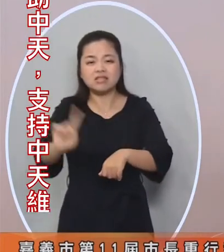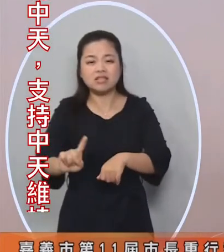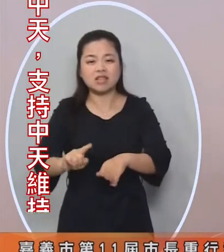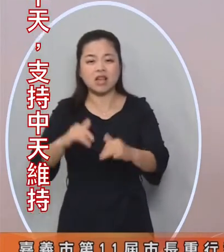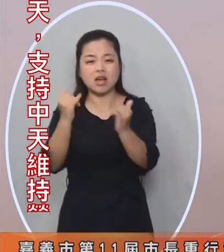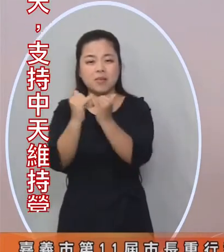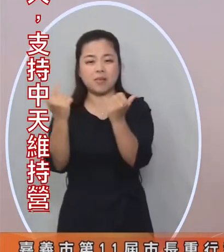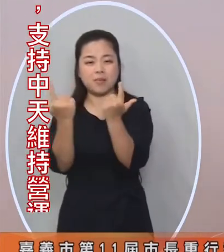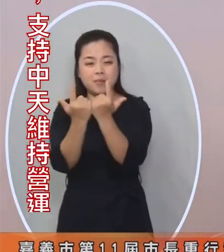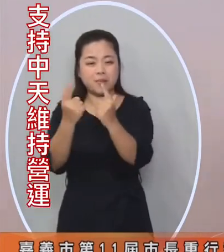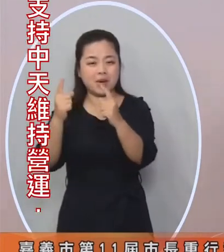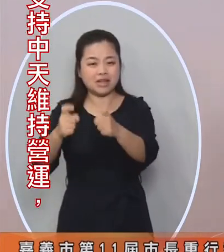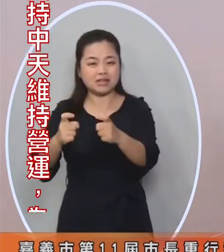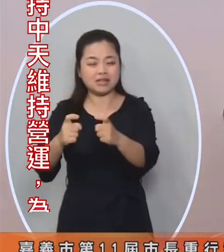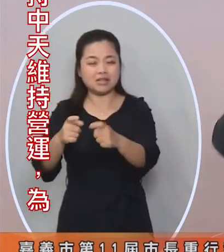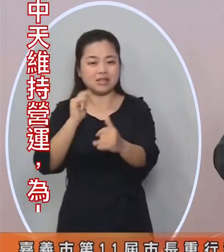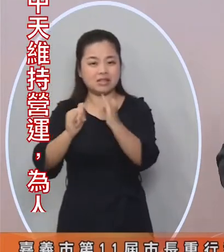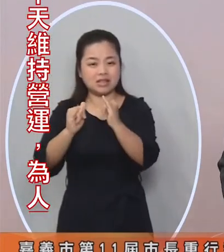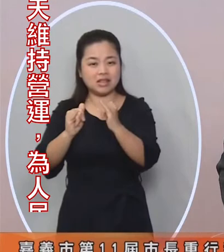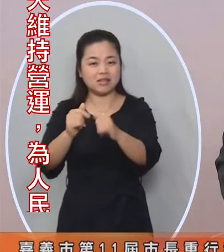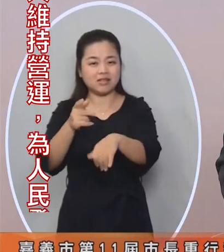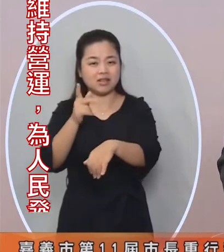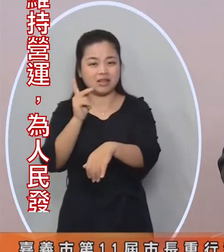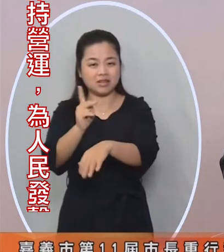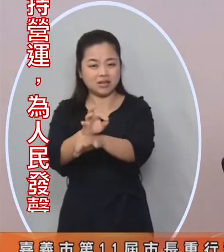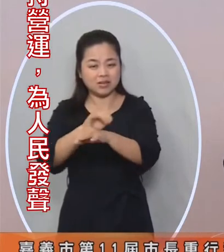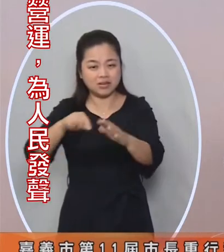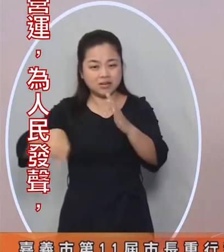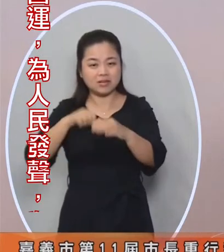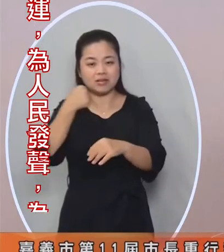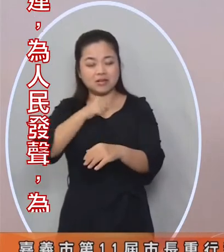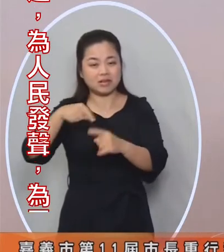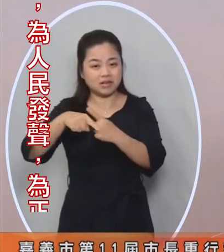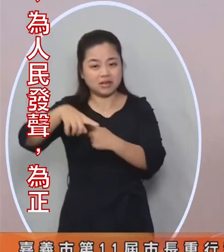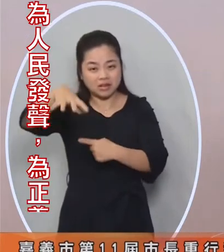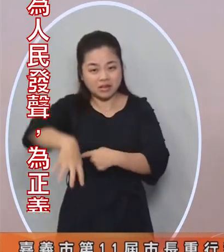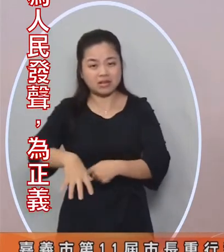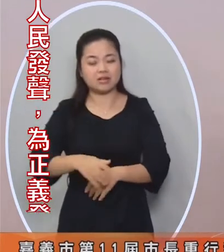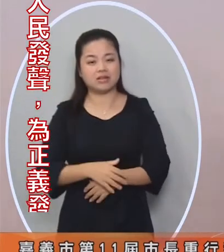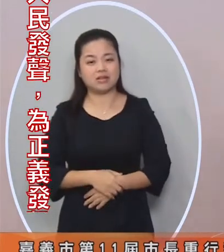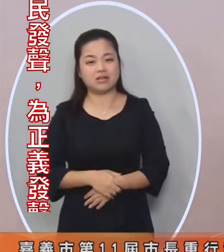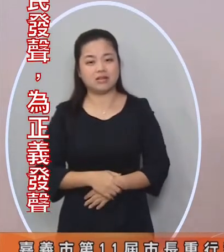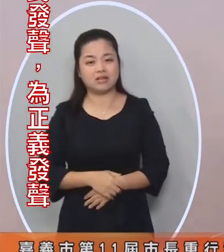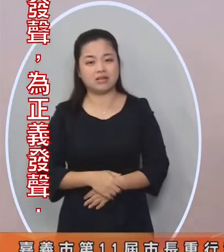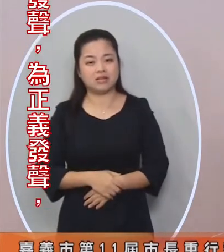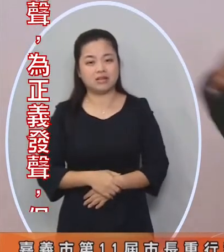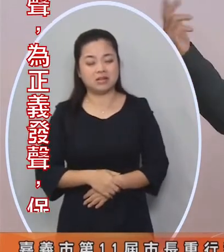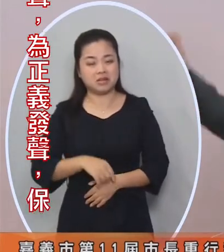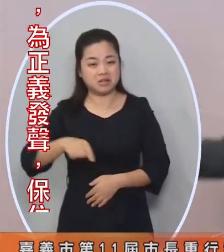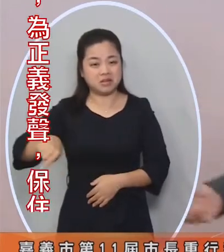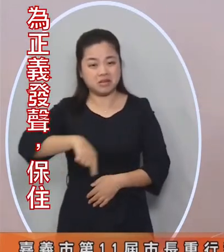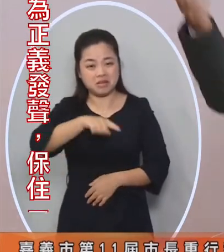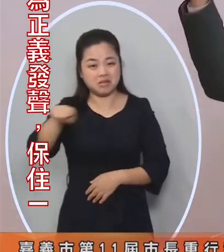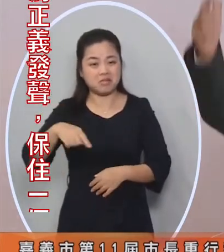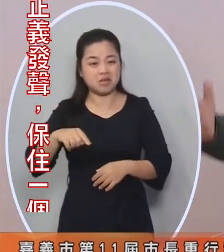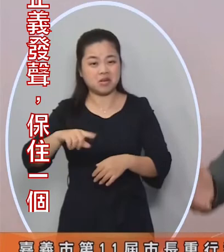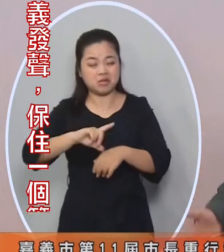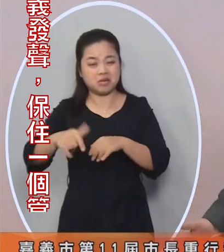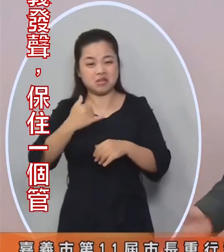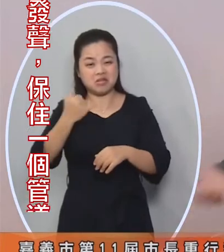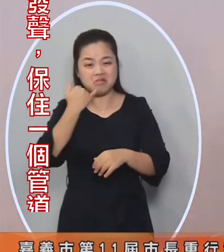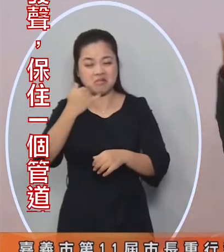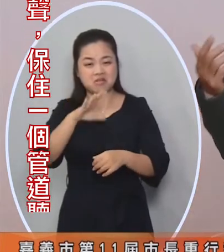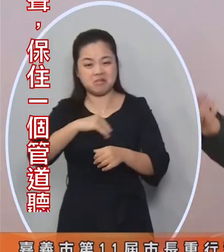国社会科学院台湾研究所呢？我虽然虽说咱给他消失了，发清查